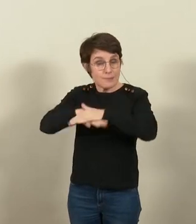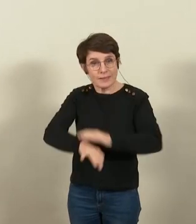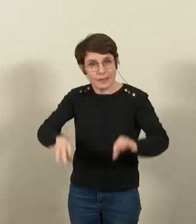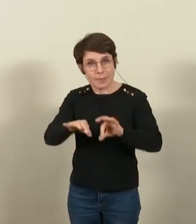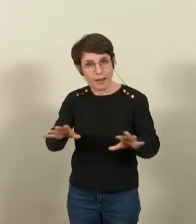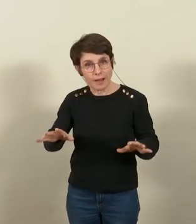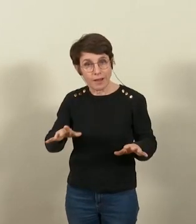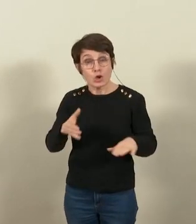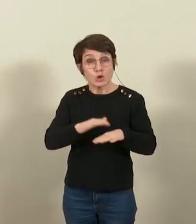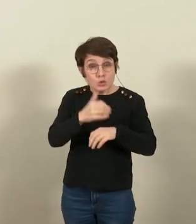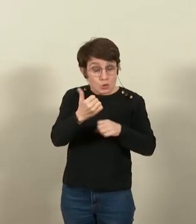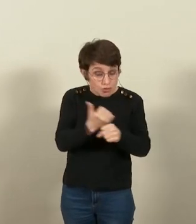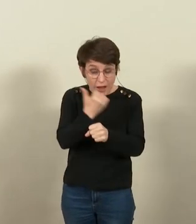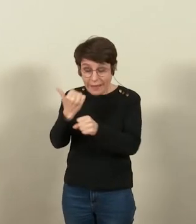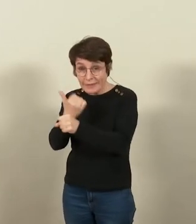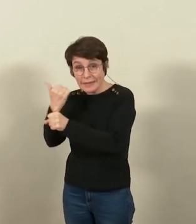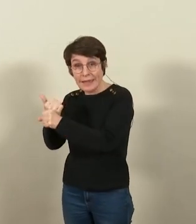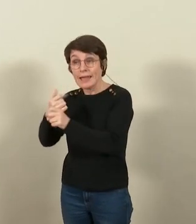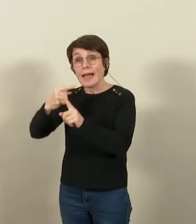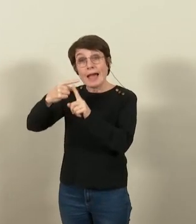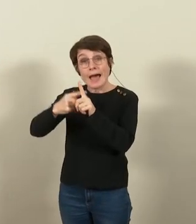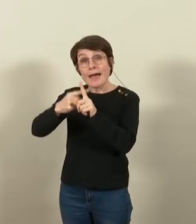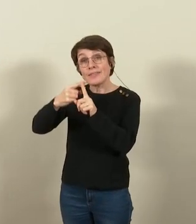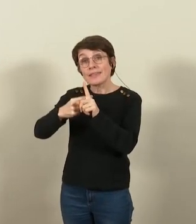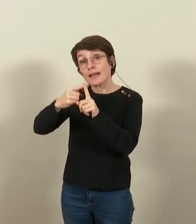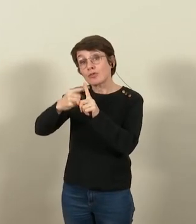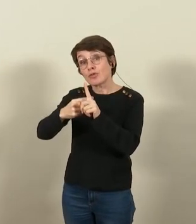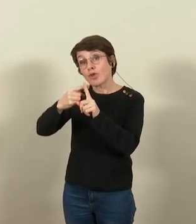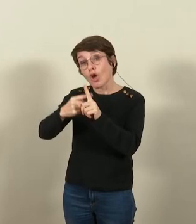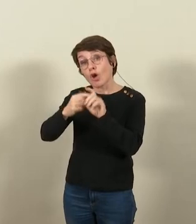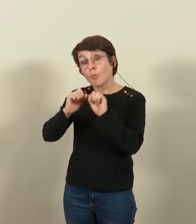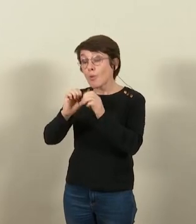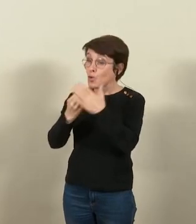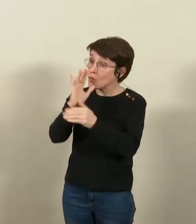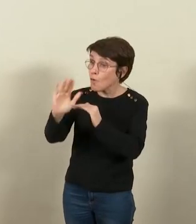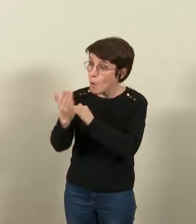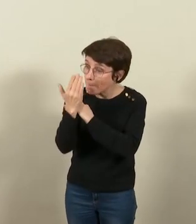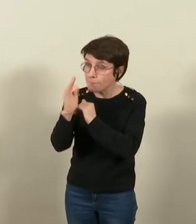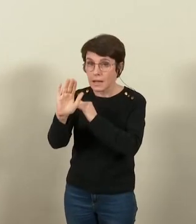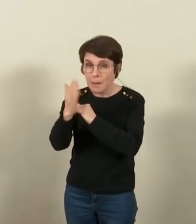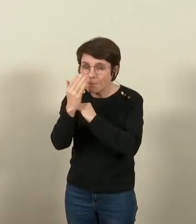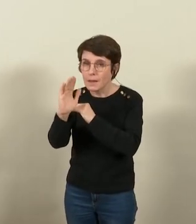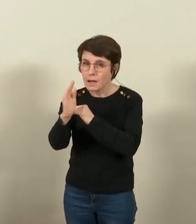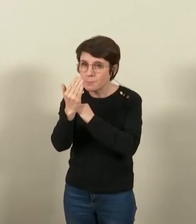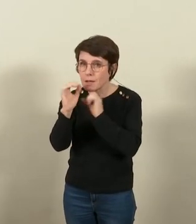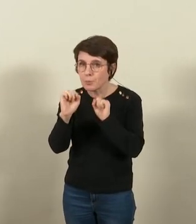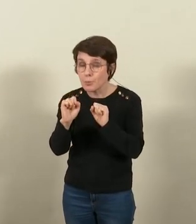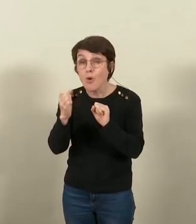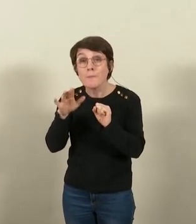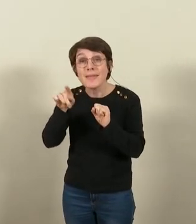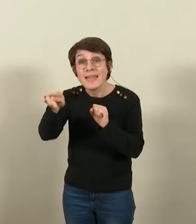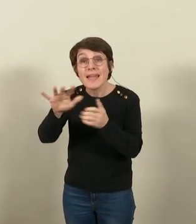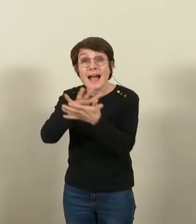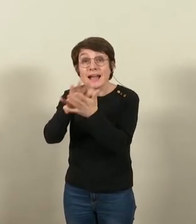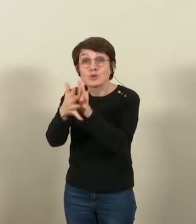année à sur l'autre un même indicateur peut être présenté à nouveau mais l'association doit démontrer